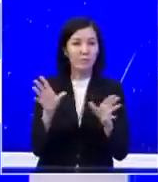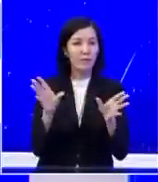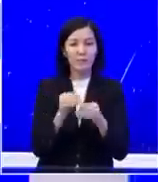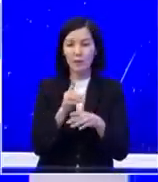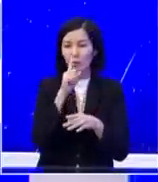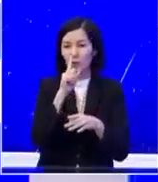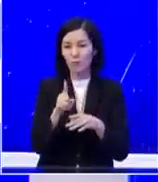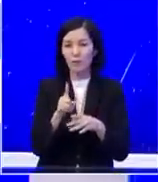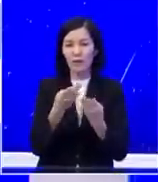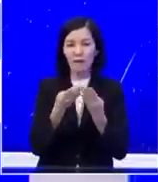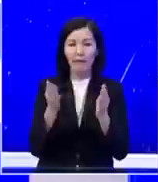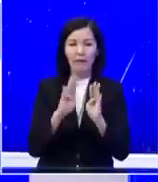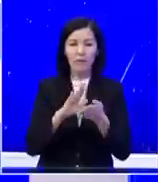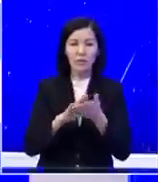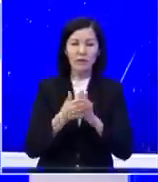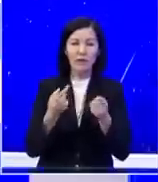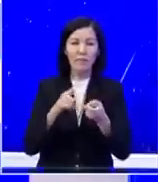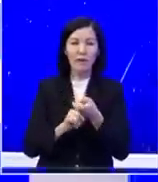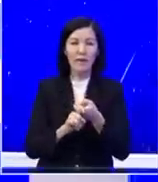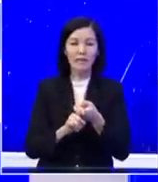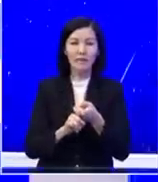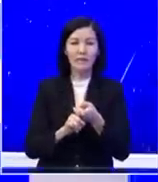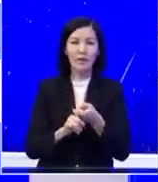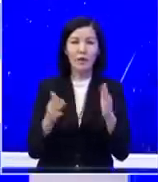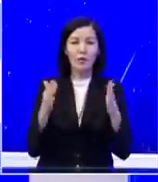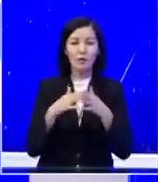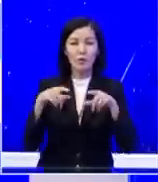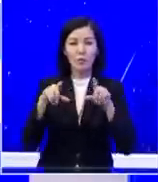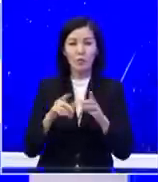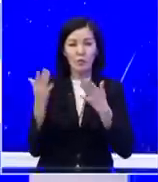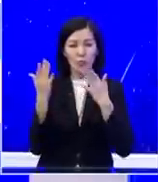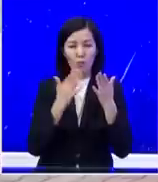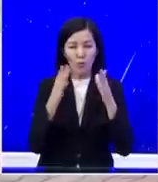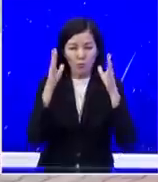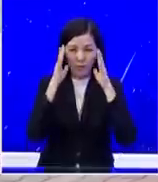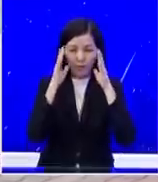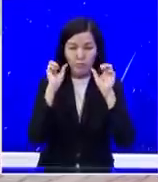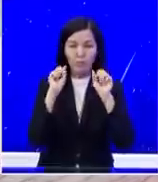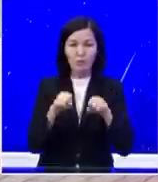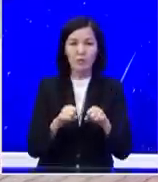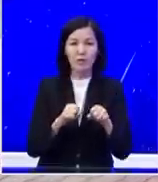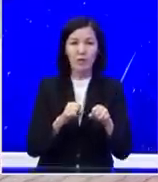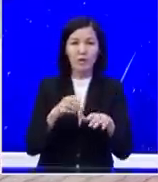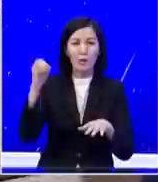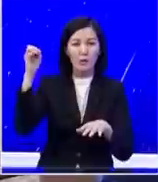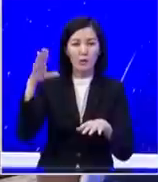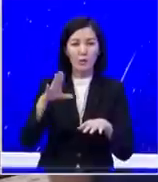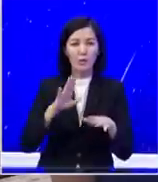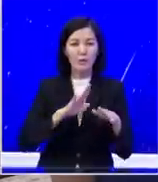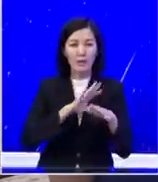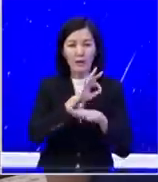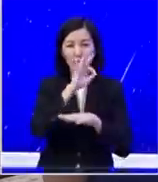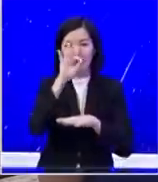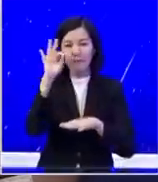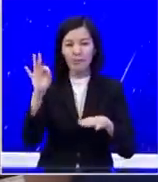өткізілмейді. Карантиндік жағдайға байланысты аталған рәсімді үйде орындау құптанылды. Айт намазы күн аспанға арқан бой көтерілген